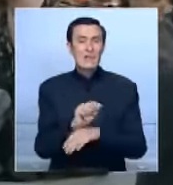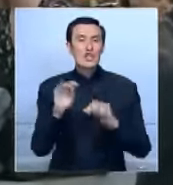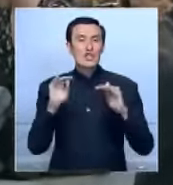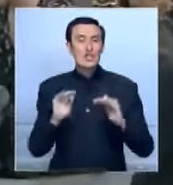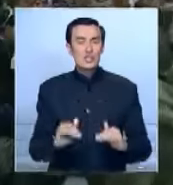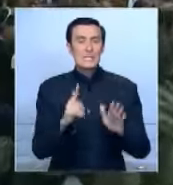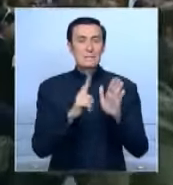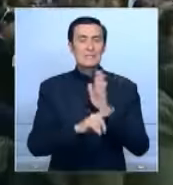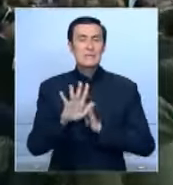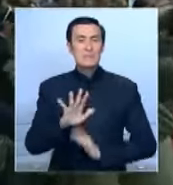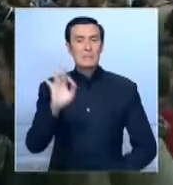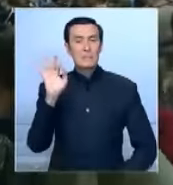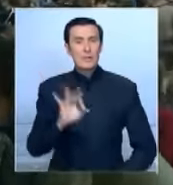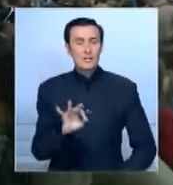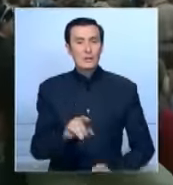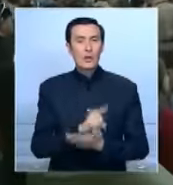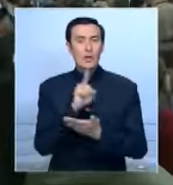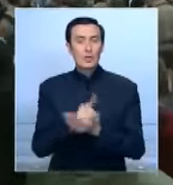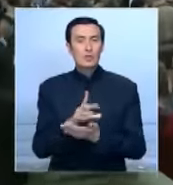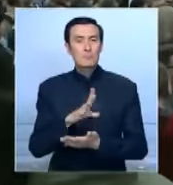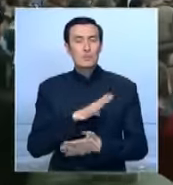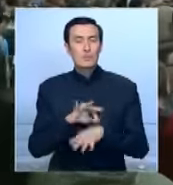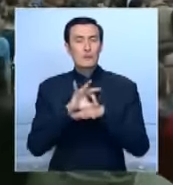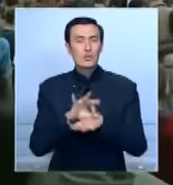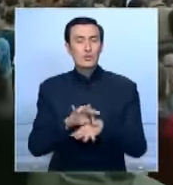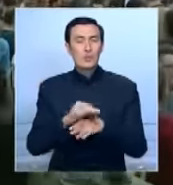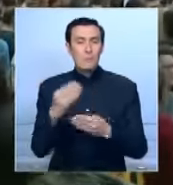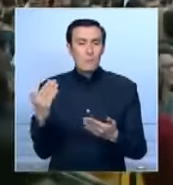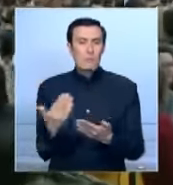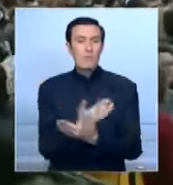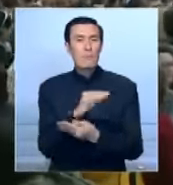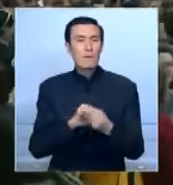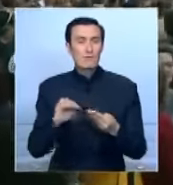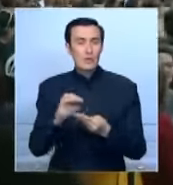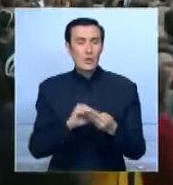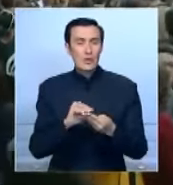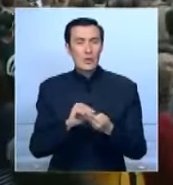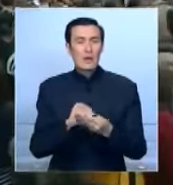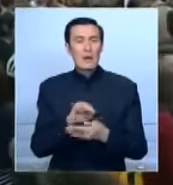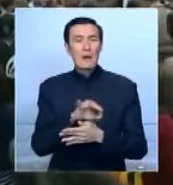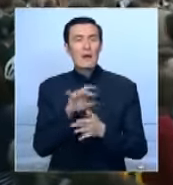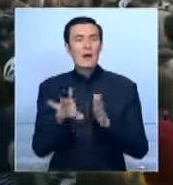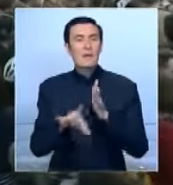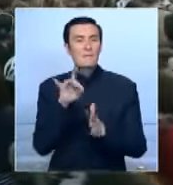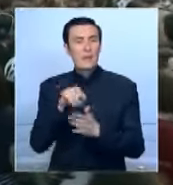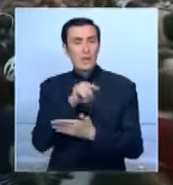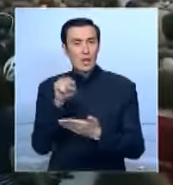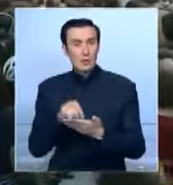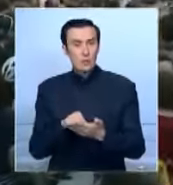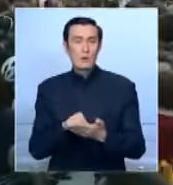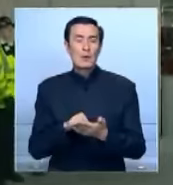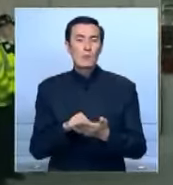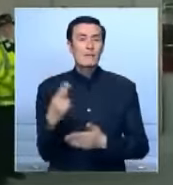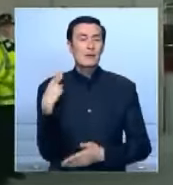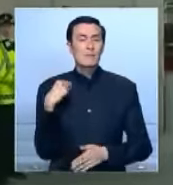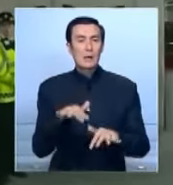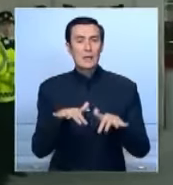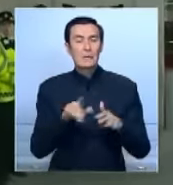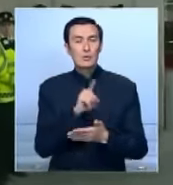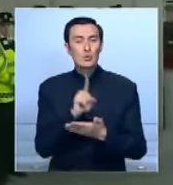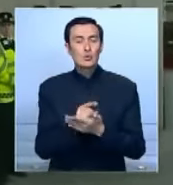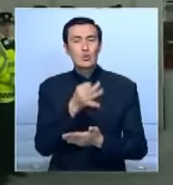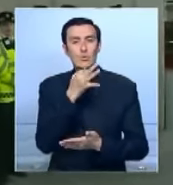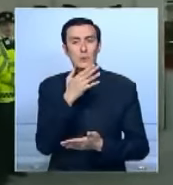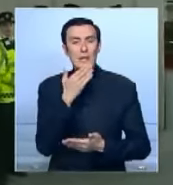ниже 75%, то должен быть проведен другой референдум. По закону парламент Великобритании обязан рассматривать